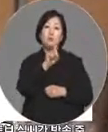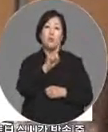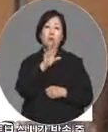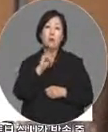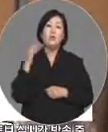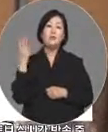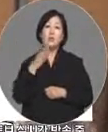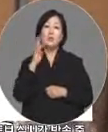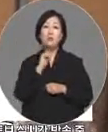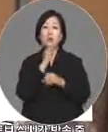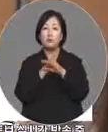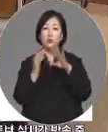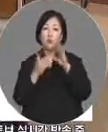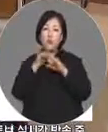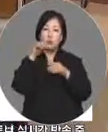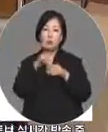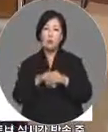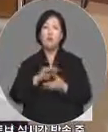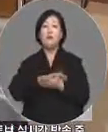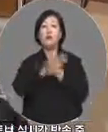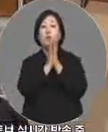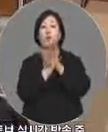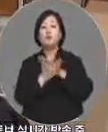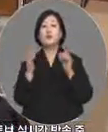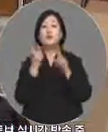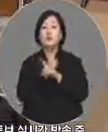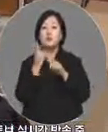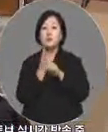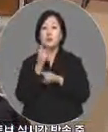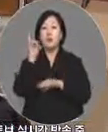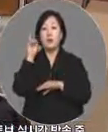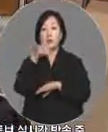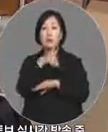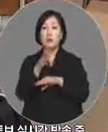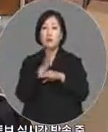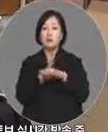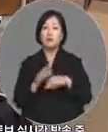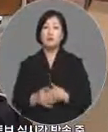4천여 명이나 돼 선거에 적지 않은 변수가 될 전망입니다. UBC 뉴스 김익현입니다.